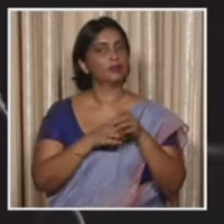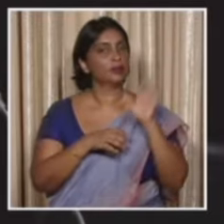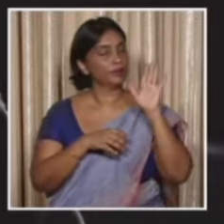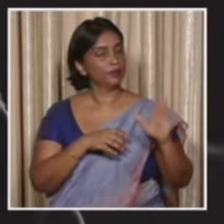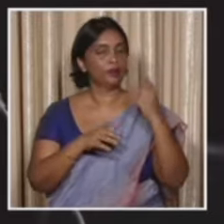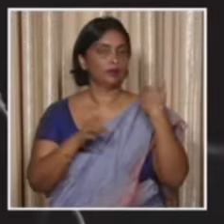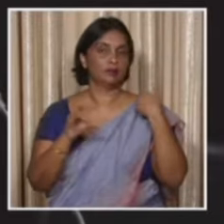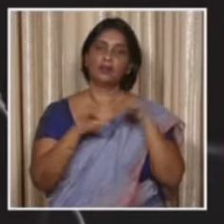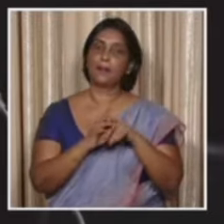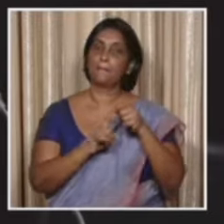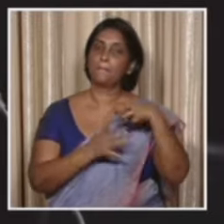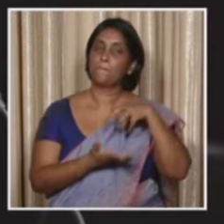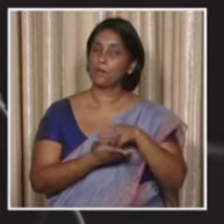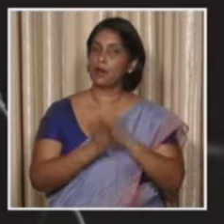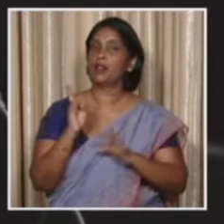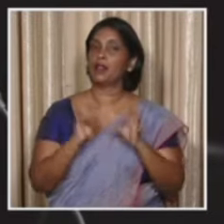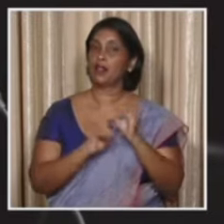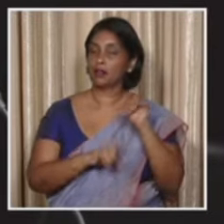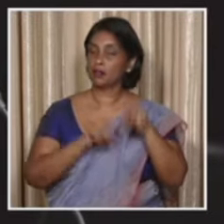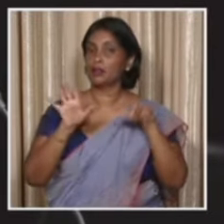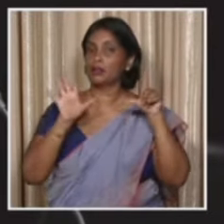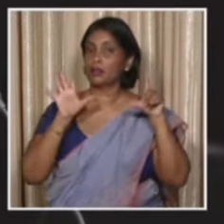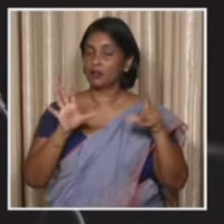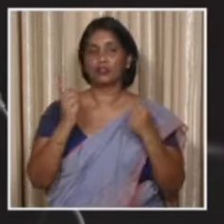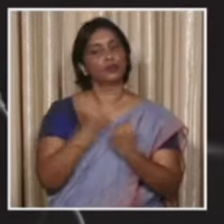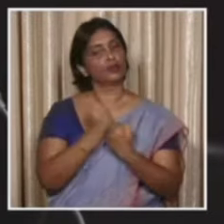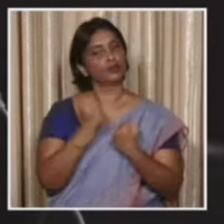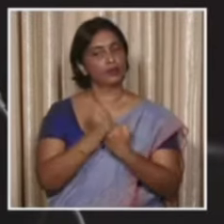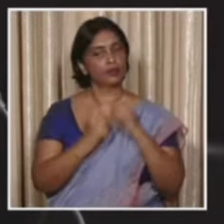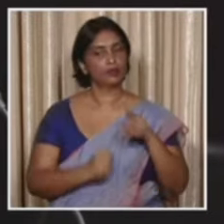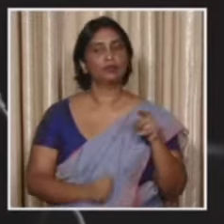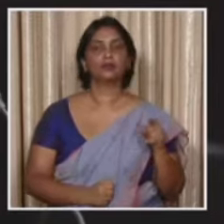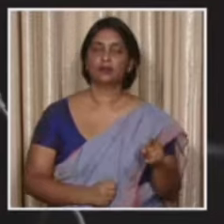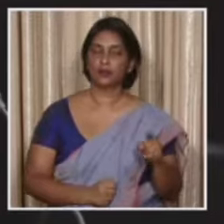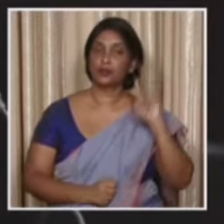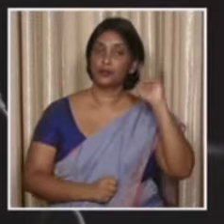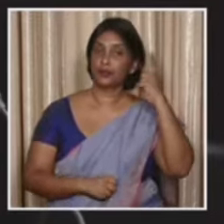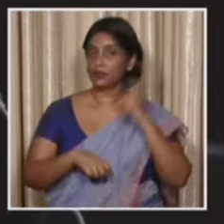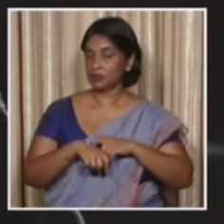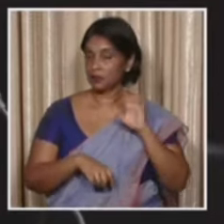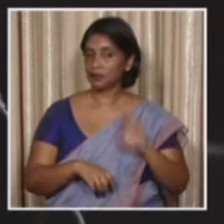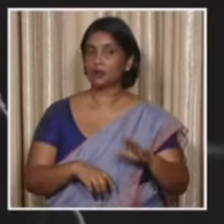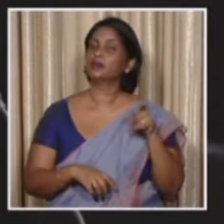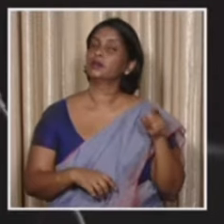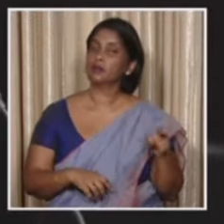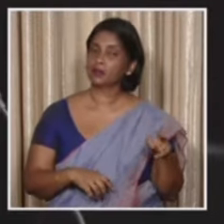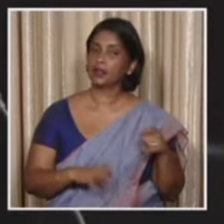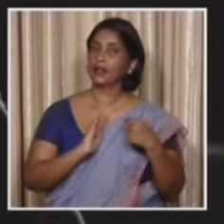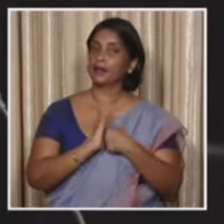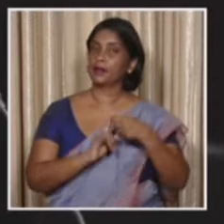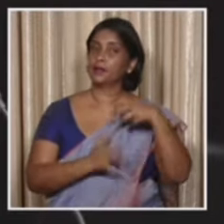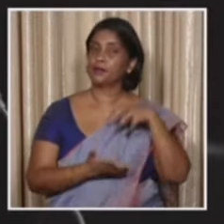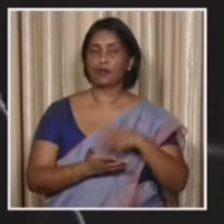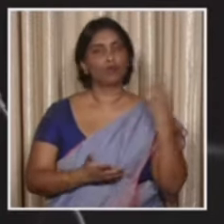நாங்கள் முதலாவது கிழக்கு மாகாணத்தின் முஸ்லிம் முதலமைச்சர் என்ற கௌரவத்தை பெறுவதற்கு